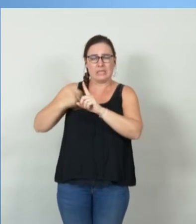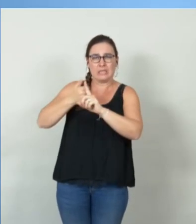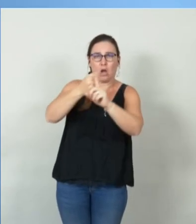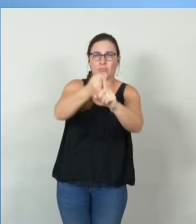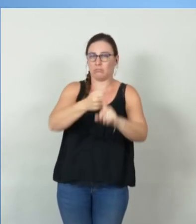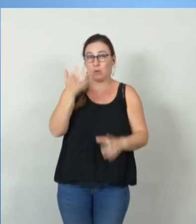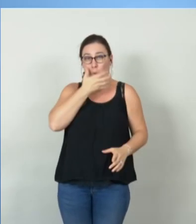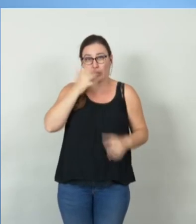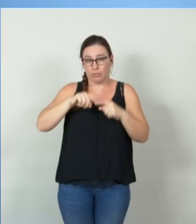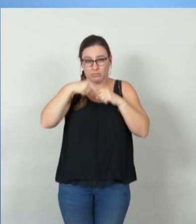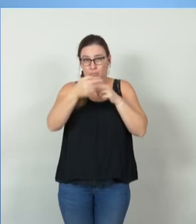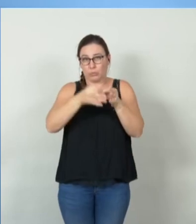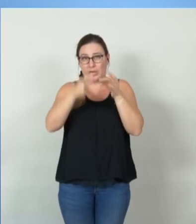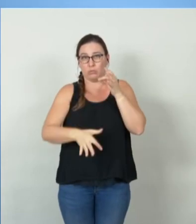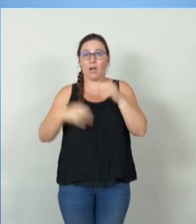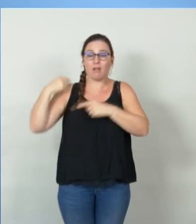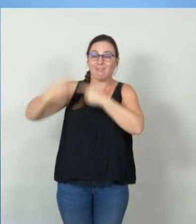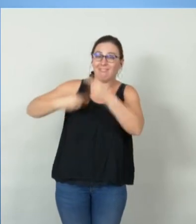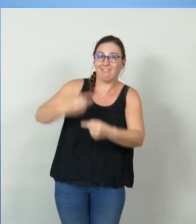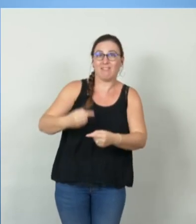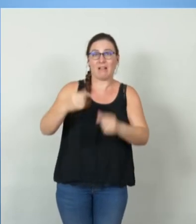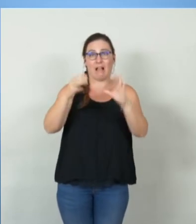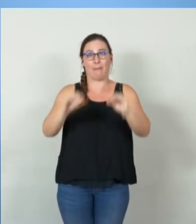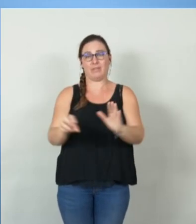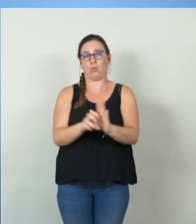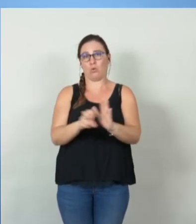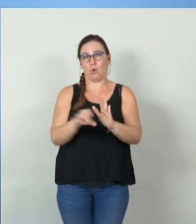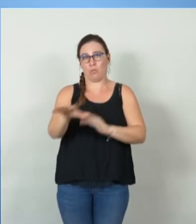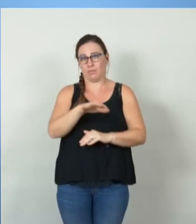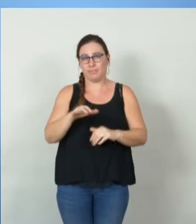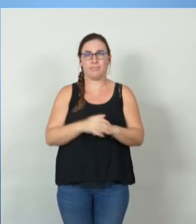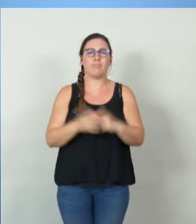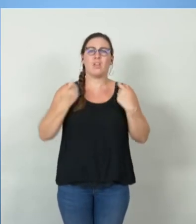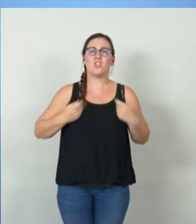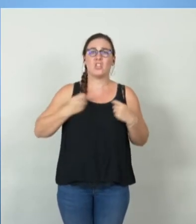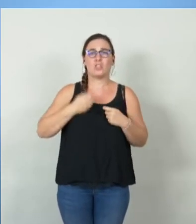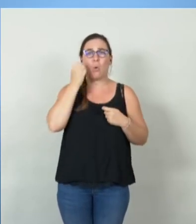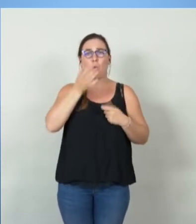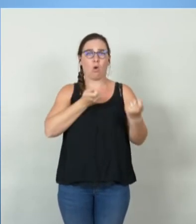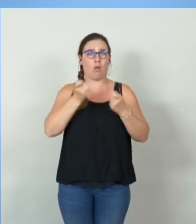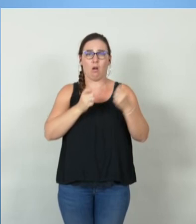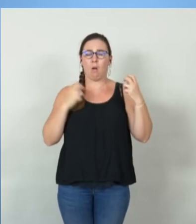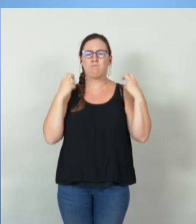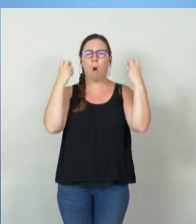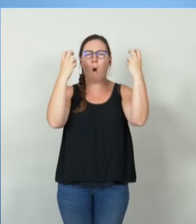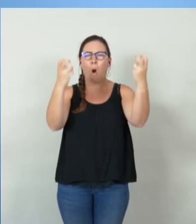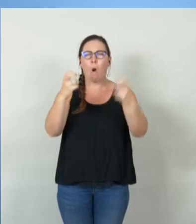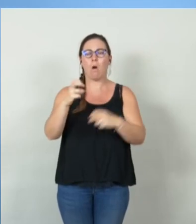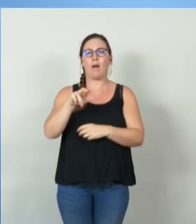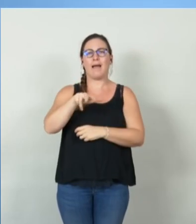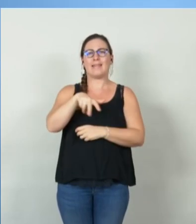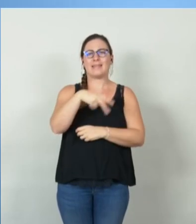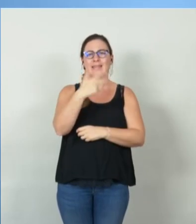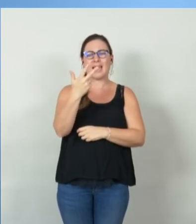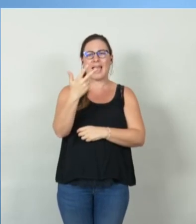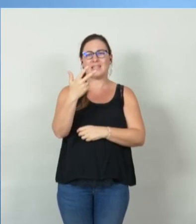Grenoble pour l'avenir des générations futures les dépenses de gestion courante explosent avec 13-18 millions d'euros par